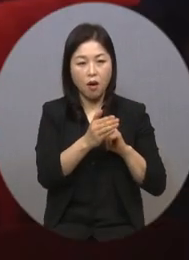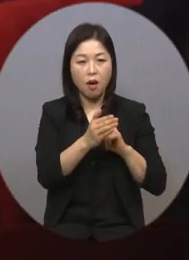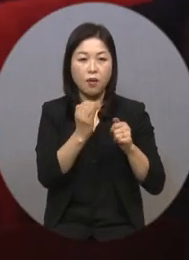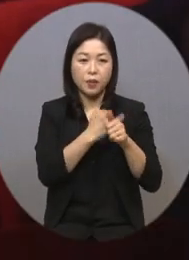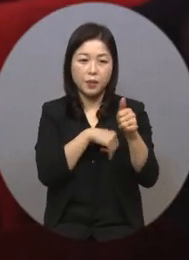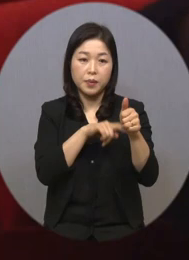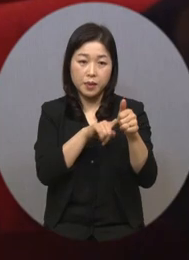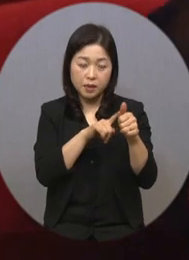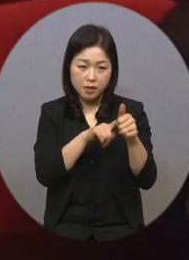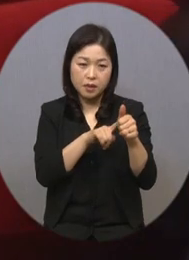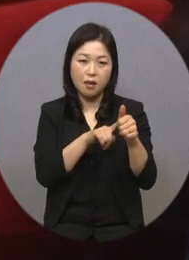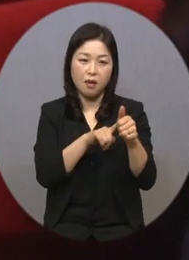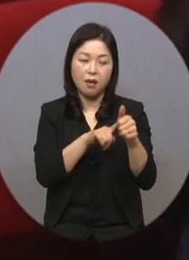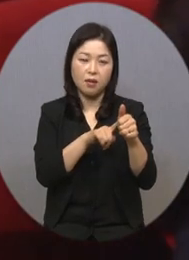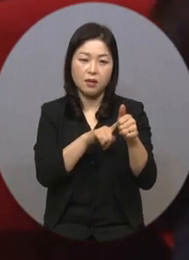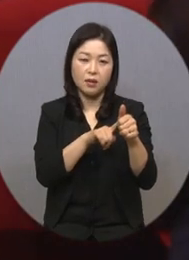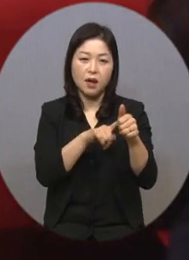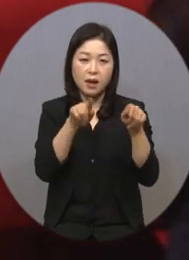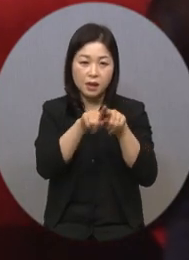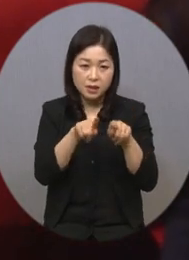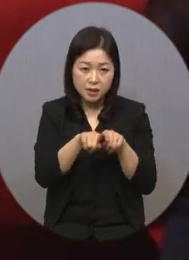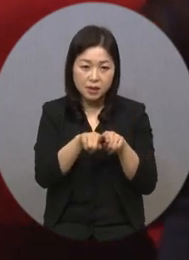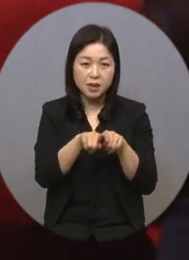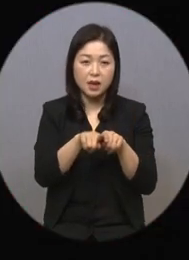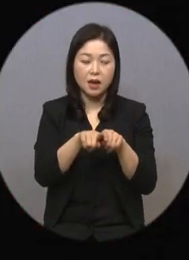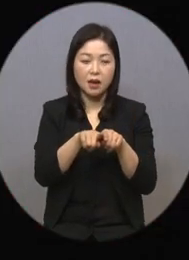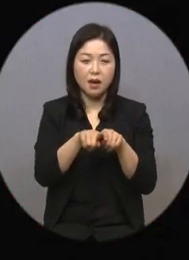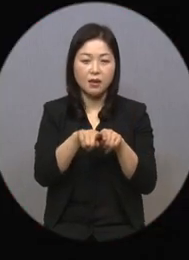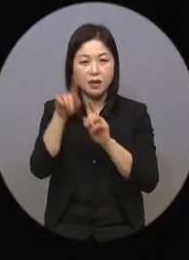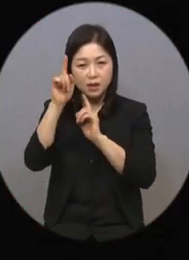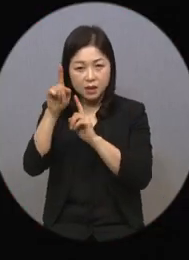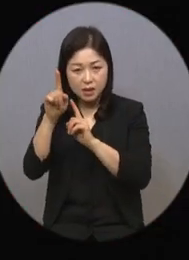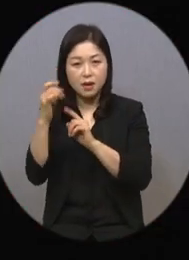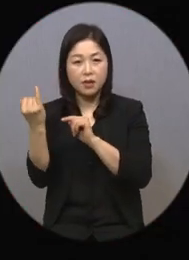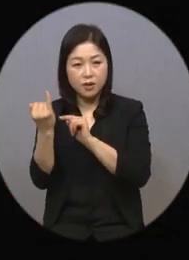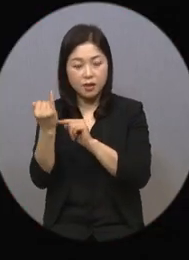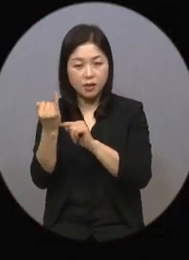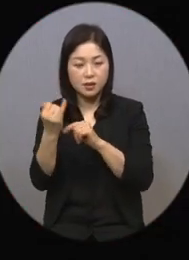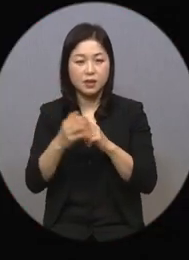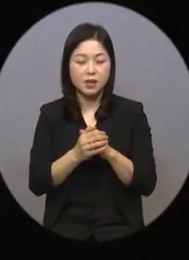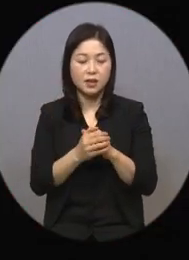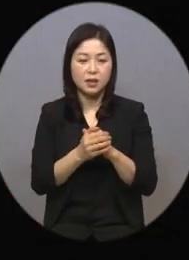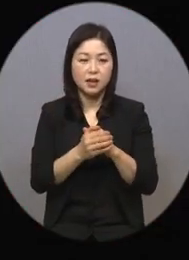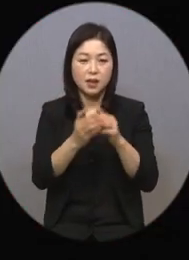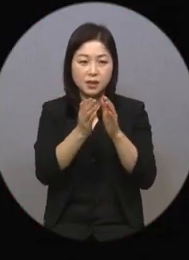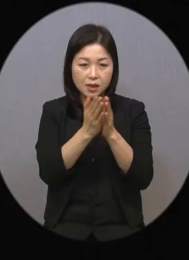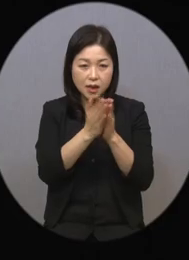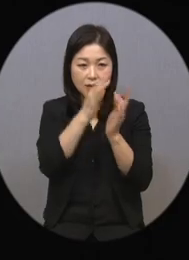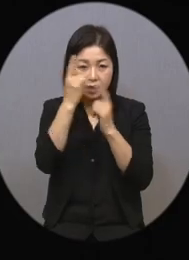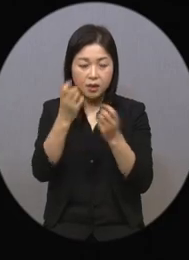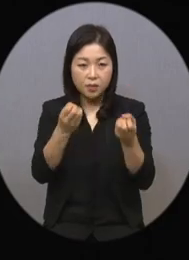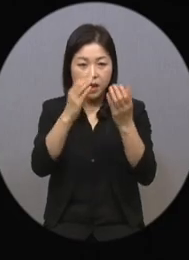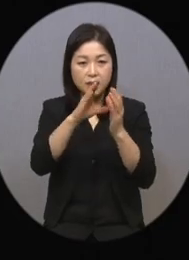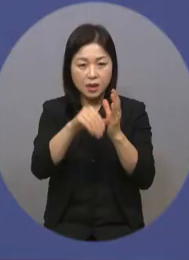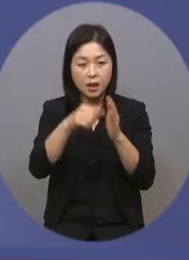불꽃처럼 열렬하게 활동해 온 이후 위원이 출판 기념회를 통해 자서전의 마지막 페이지를 장식했습니다